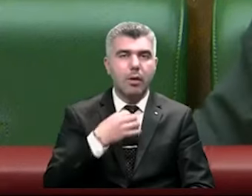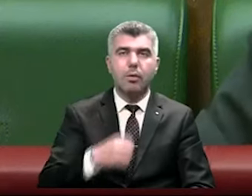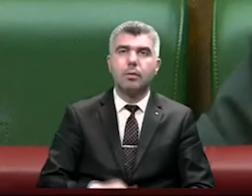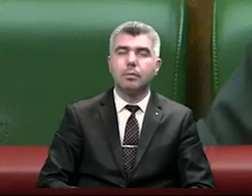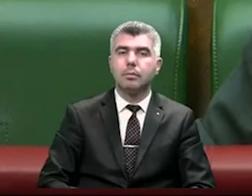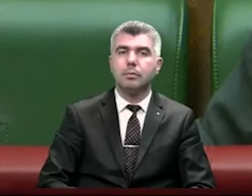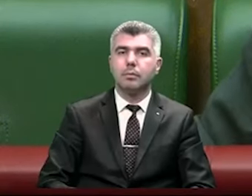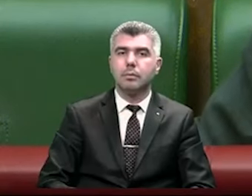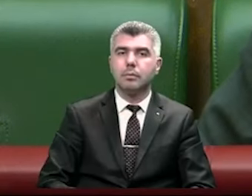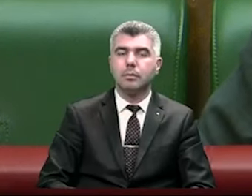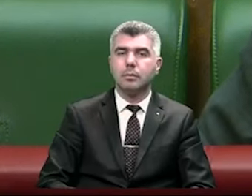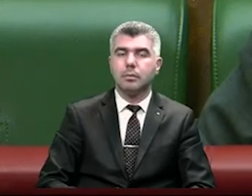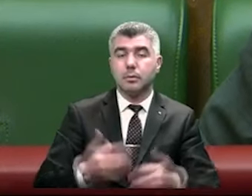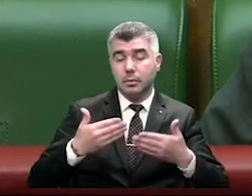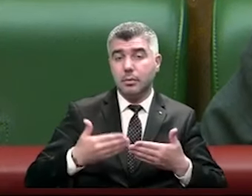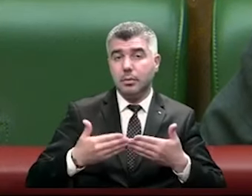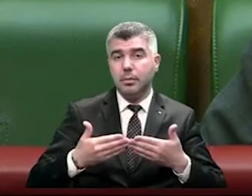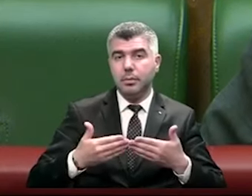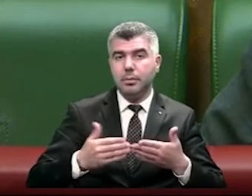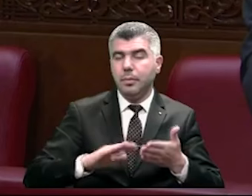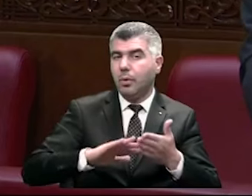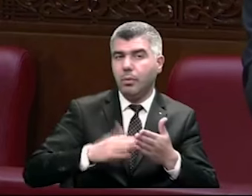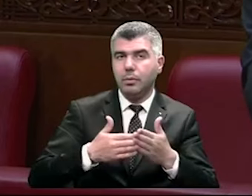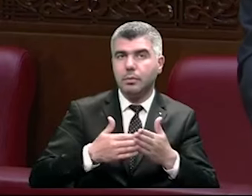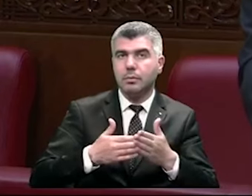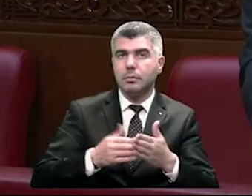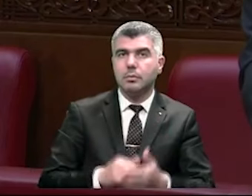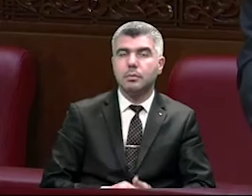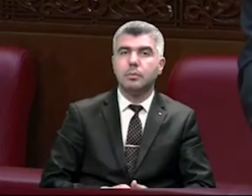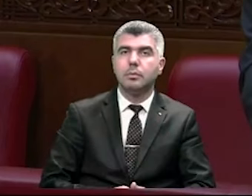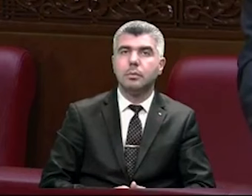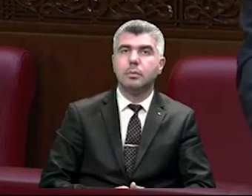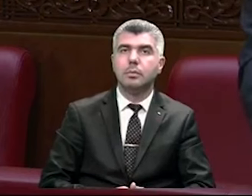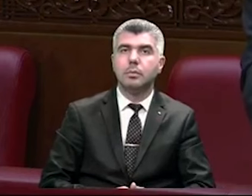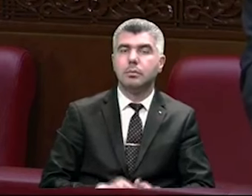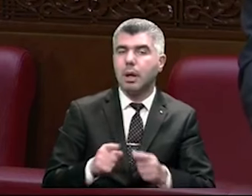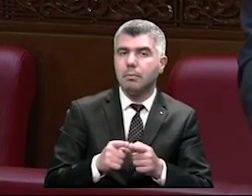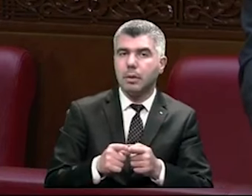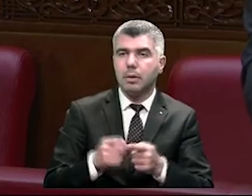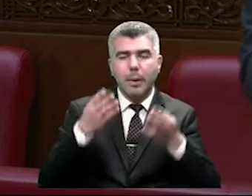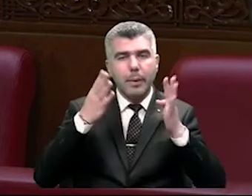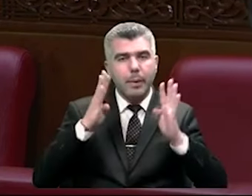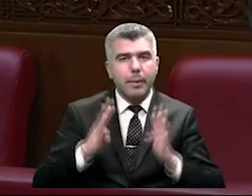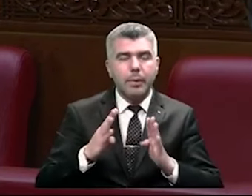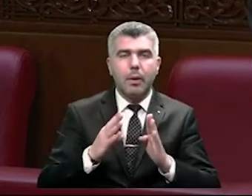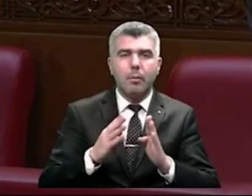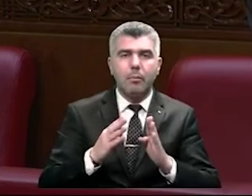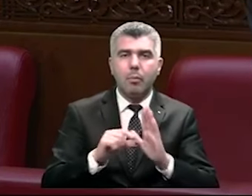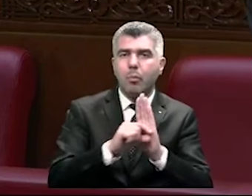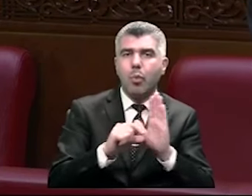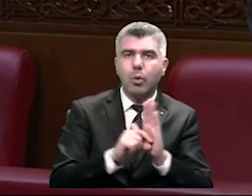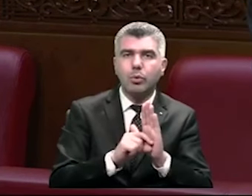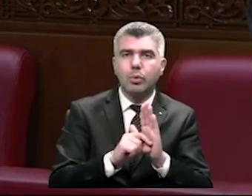احنا ينا كلنا احنا كلنا مرزن وخص الموضوع هذا ما